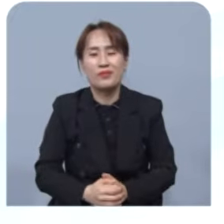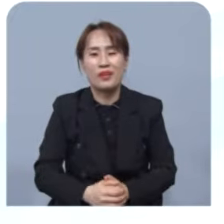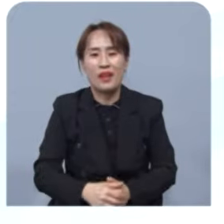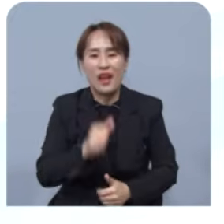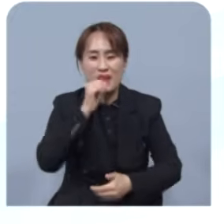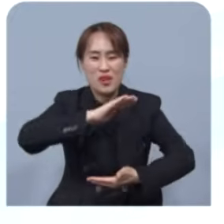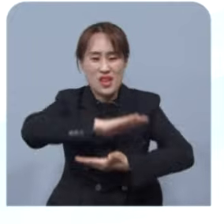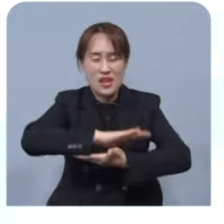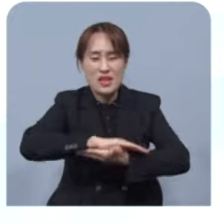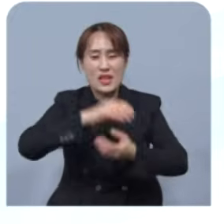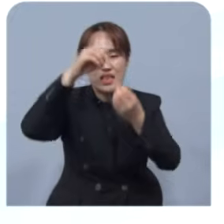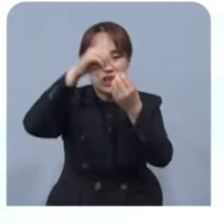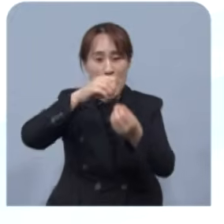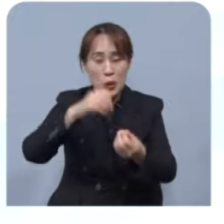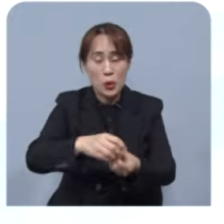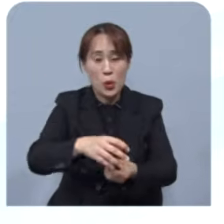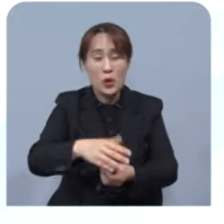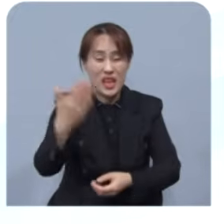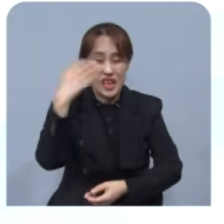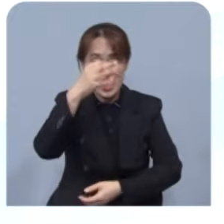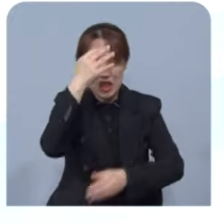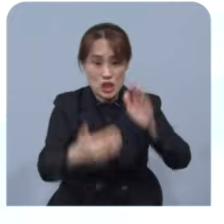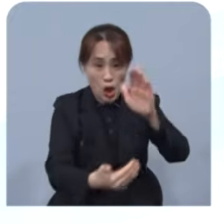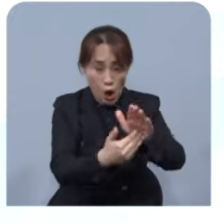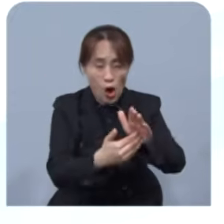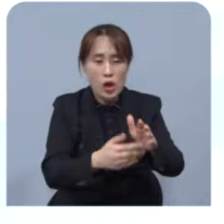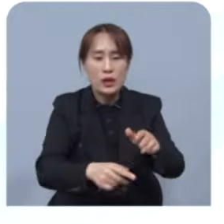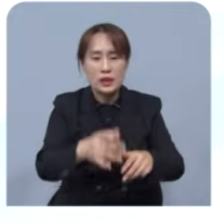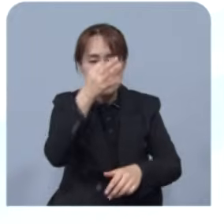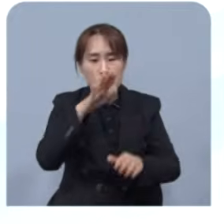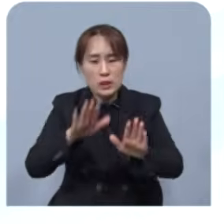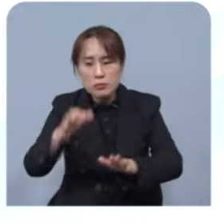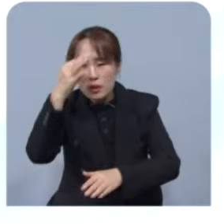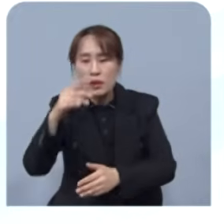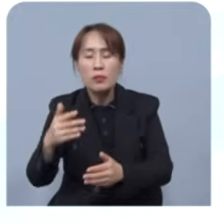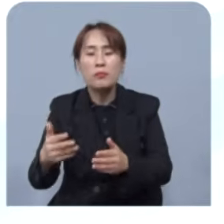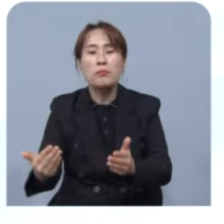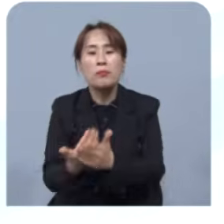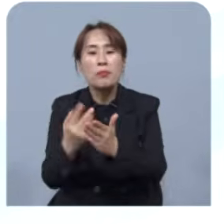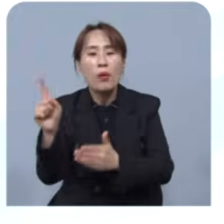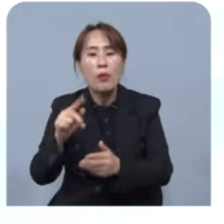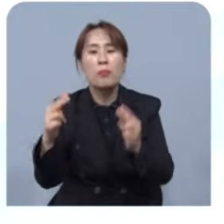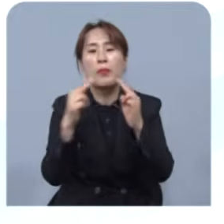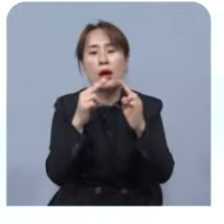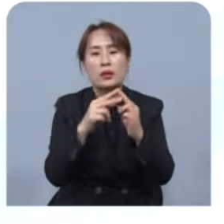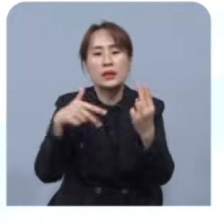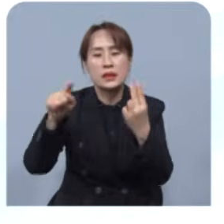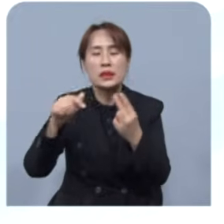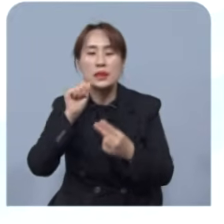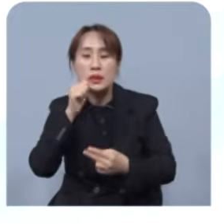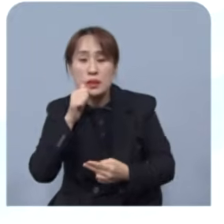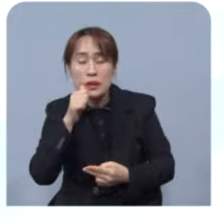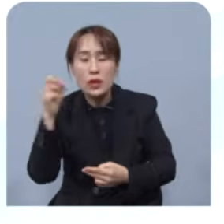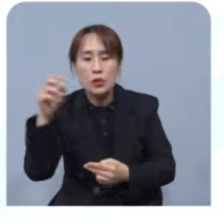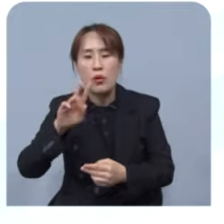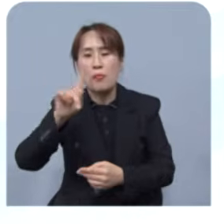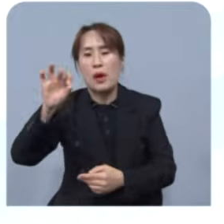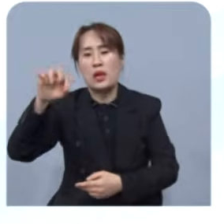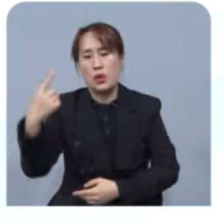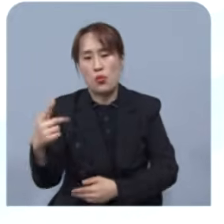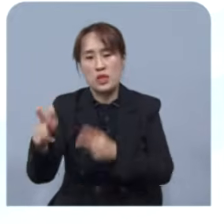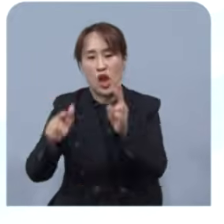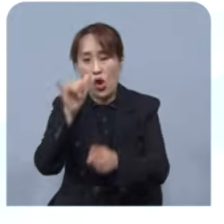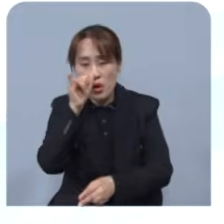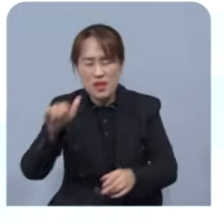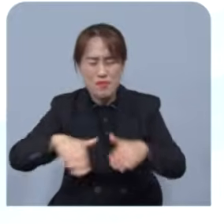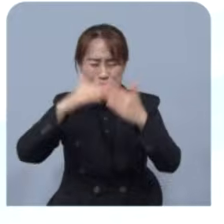활자가 전통의 첨단 전략 산업이었다면 현대의 첨단 산업은 반도체, 2차 전지, 바이오 산업 등이고